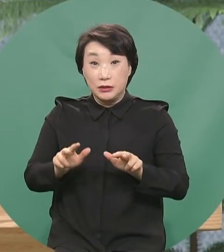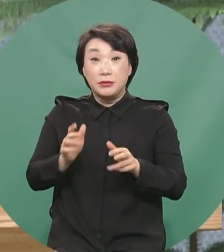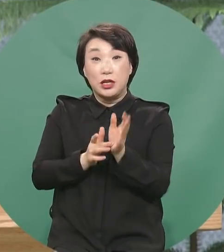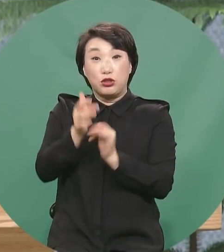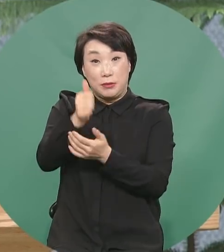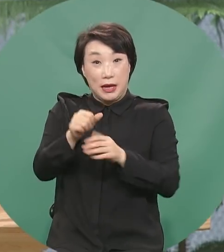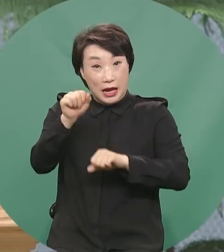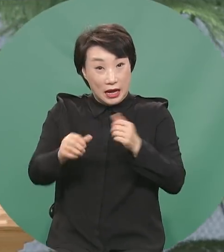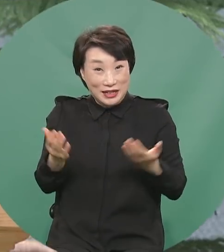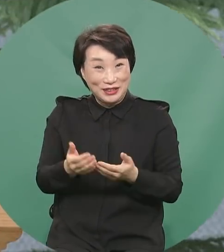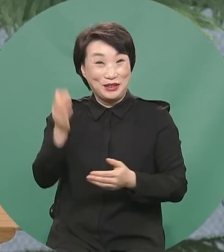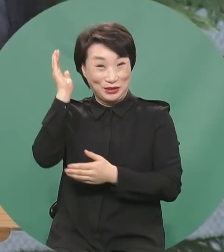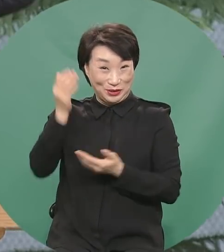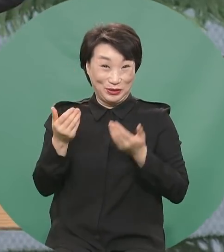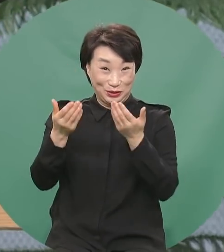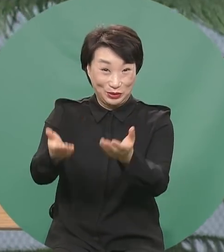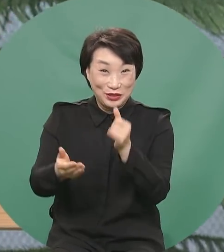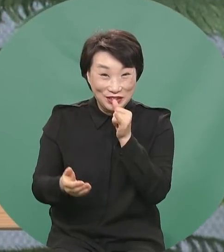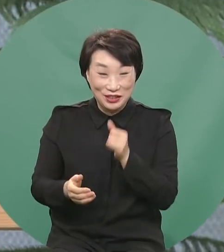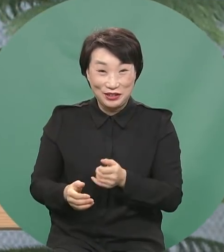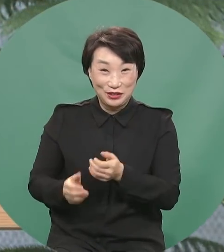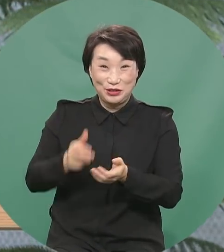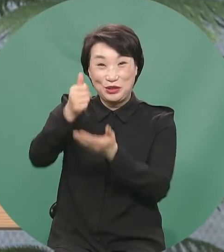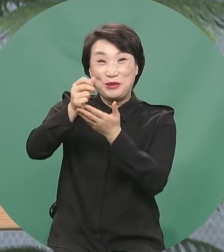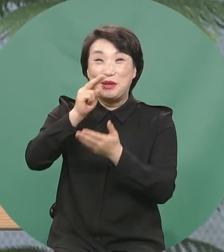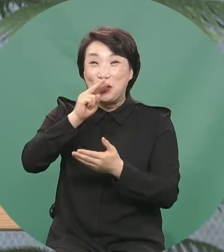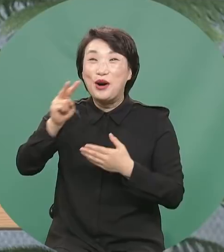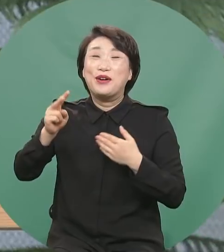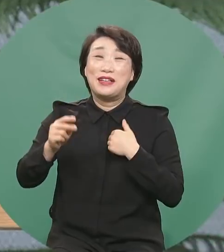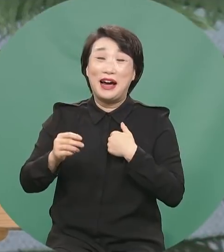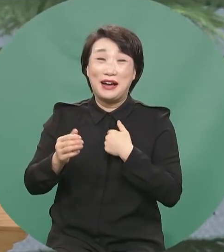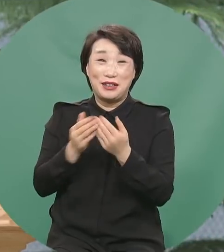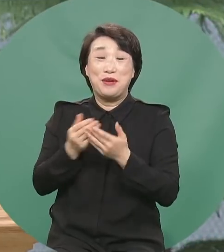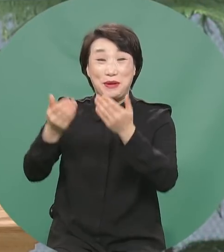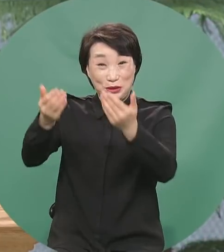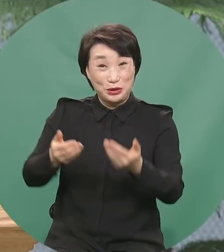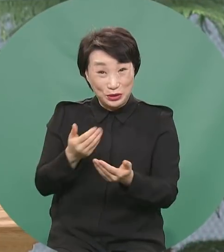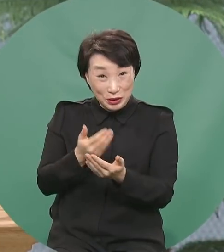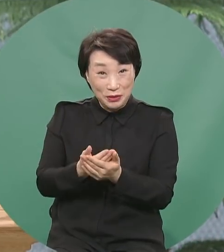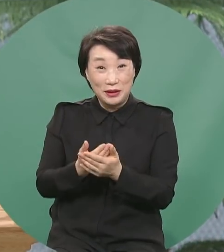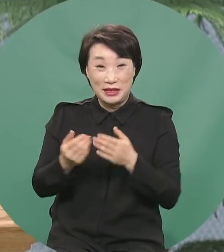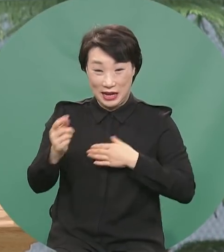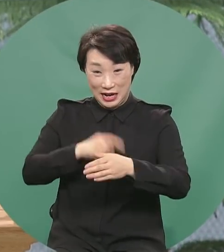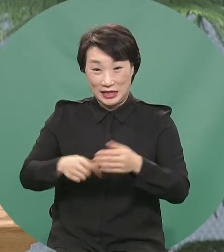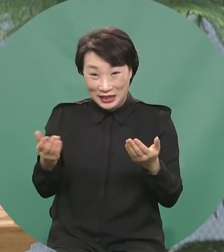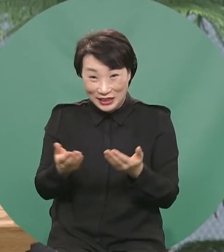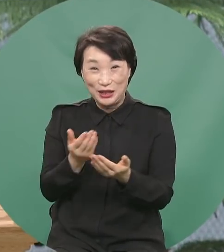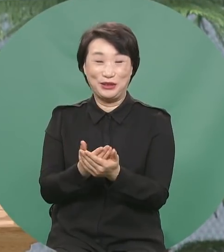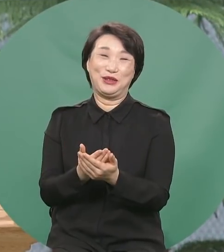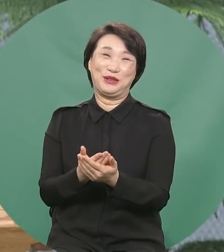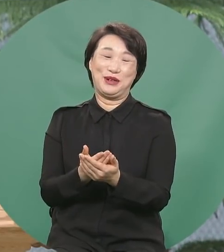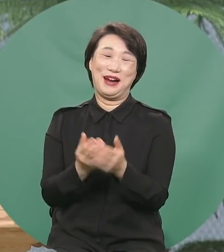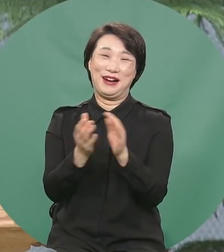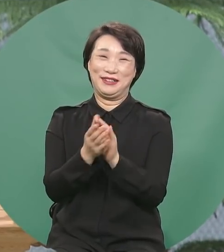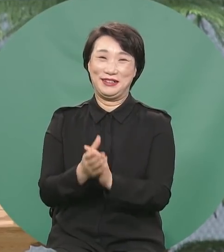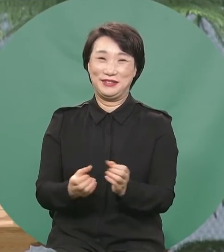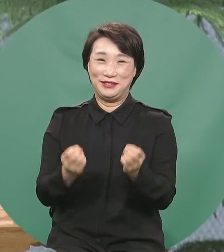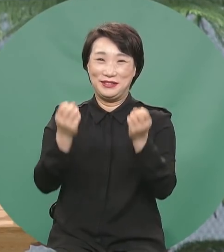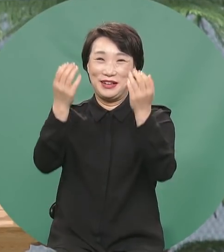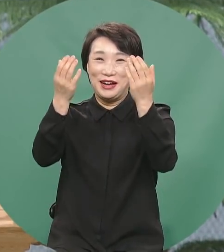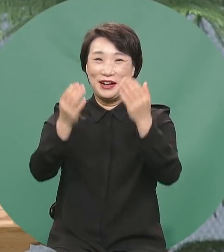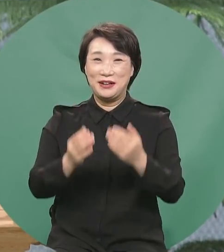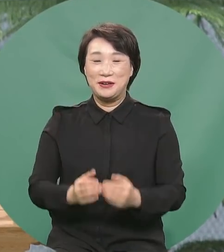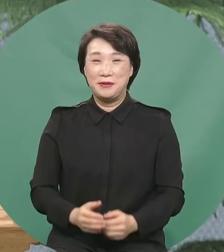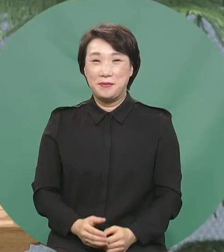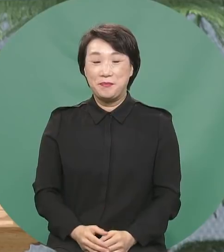일을 말하고 있으니 주여 내게 역사하여 주시옵소서. 할렐루야.